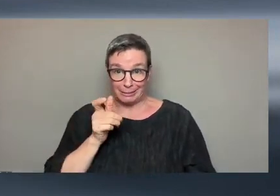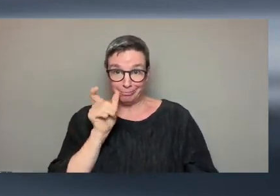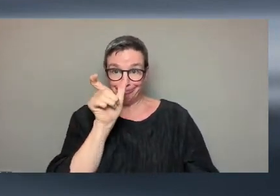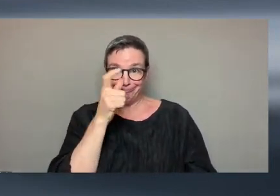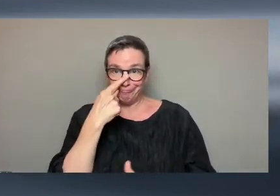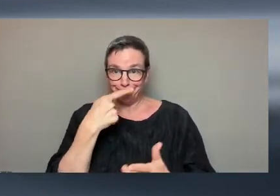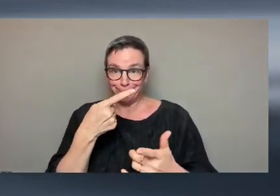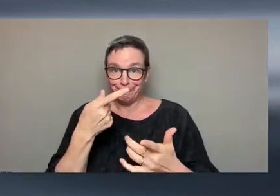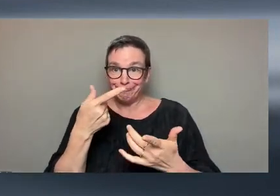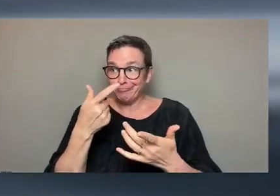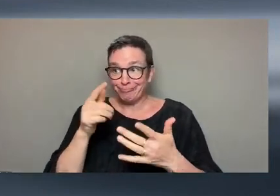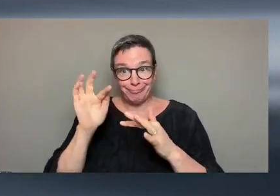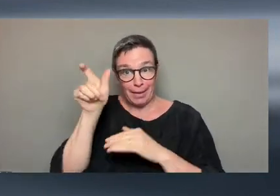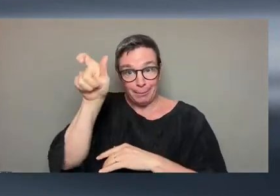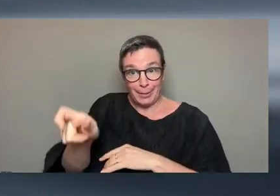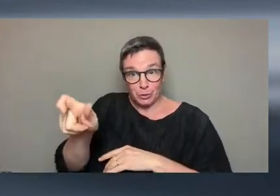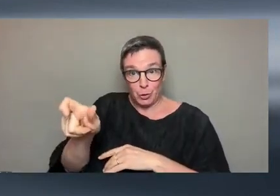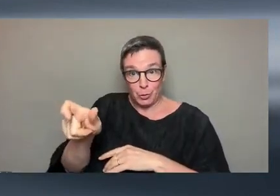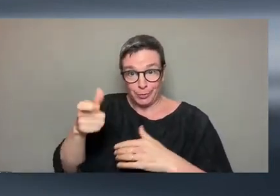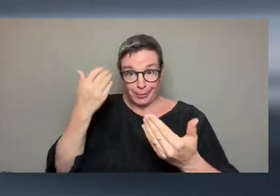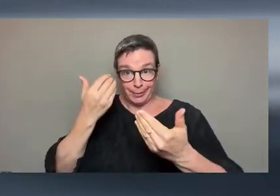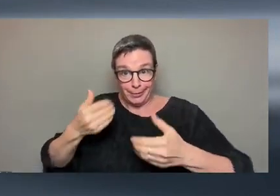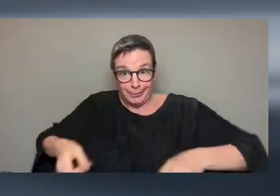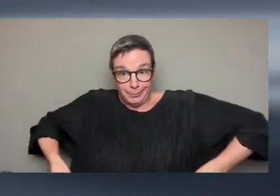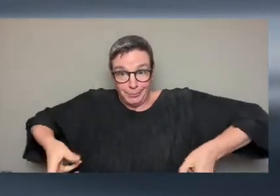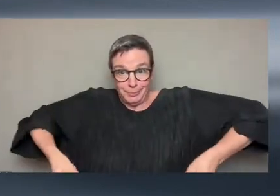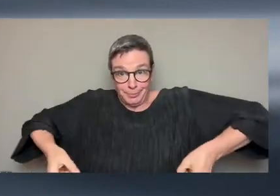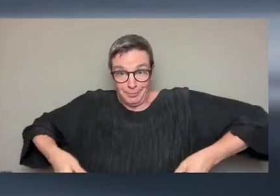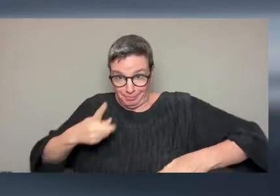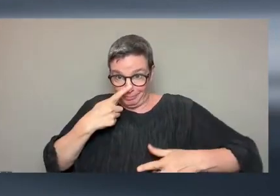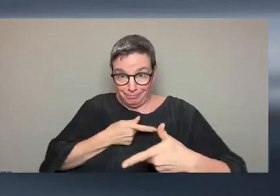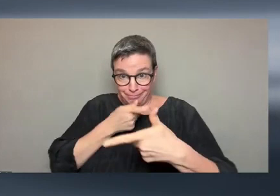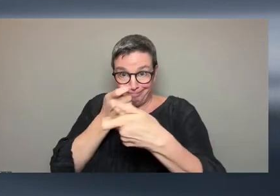personne au fauteuil roulant?